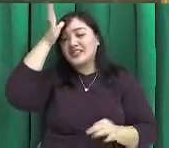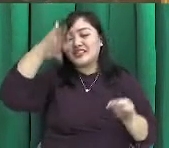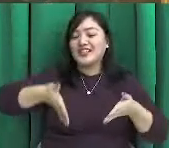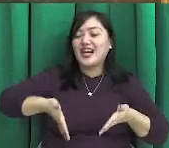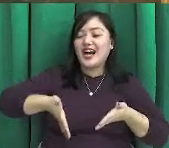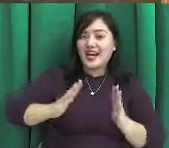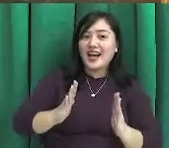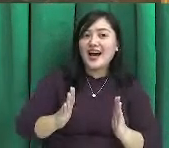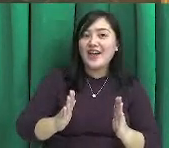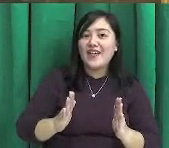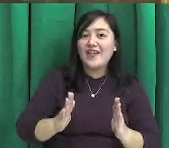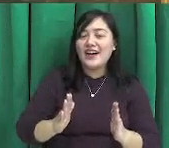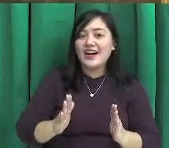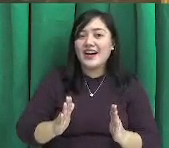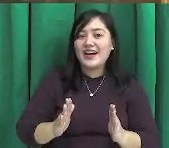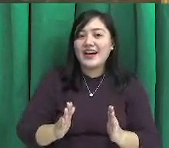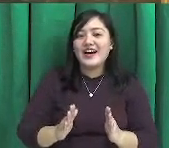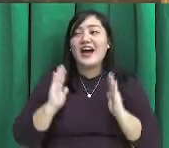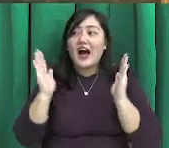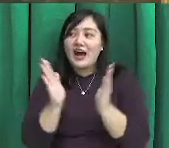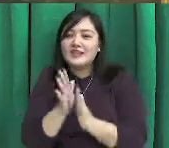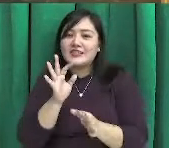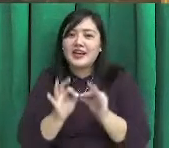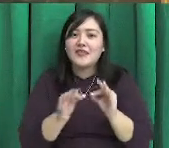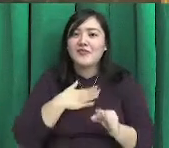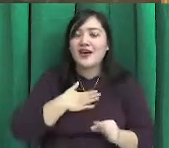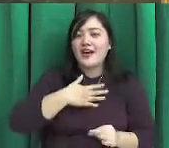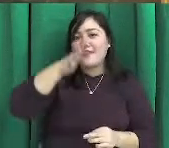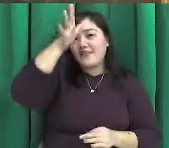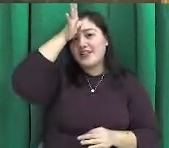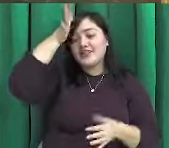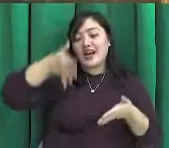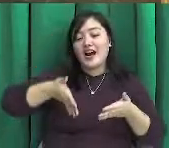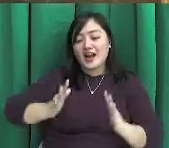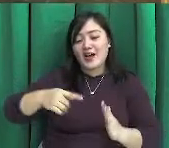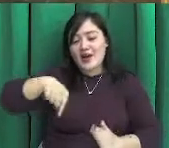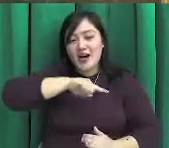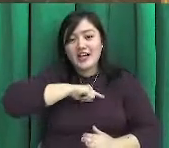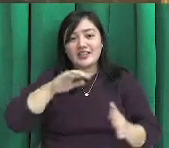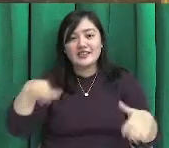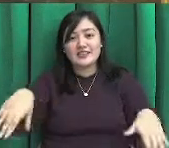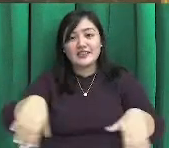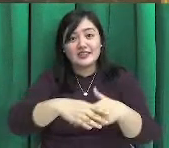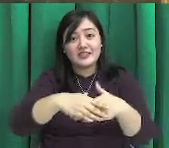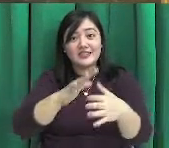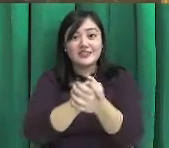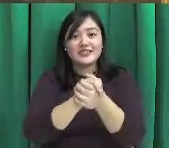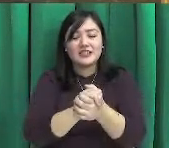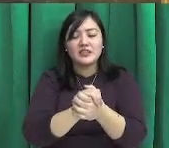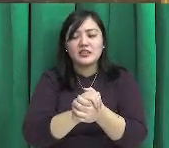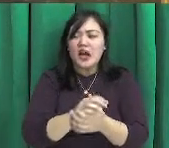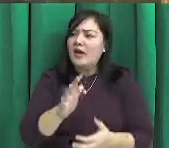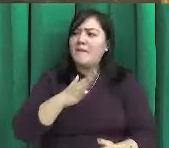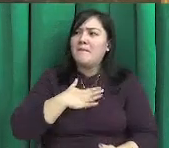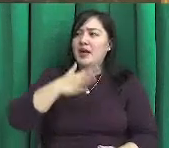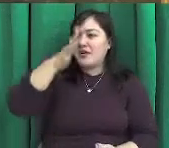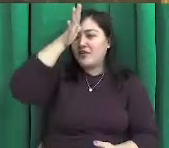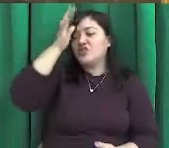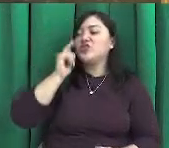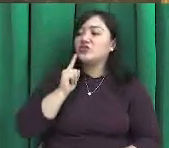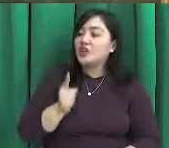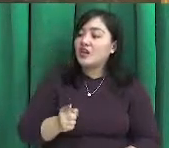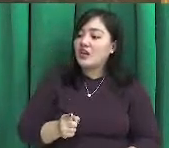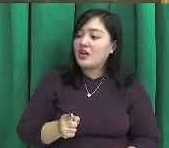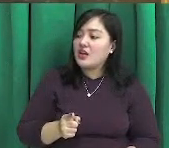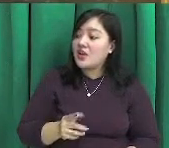kapag ka inakasalan mo yan, sigurado ka ba? So, sa tingin ko po, yung... Ang joke ko sa kanya ngayon, parang